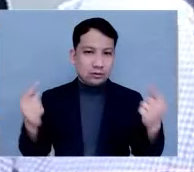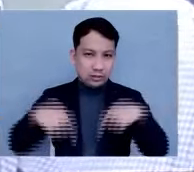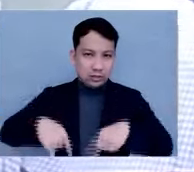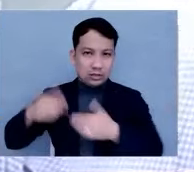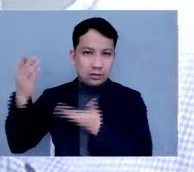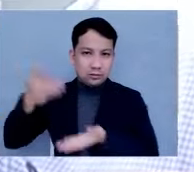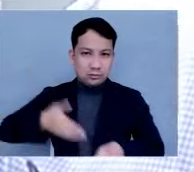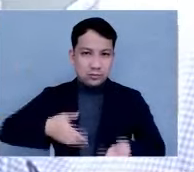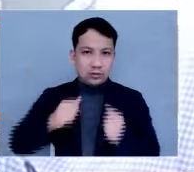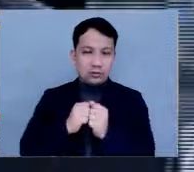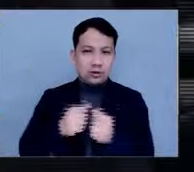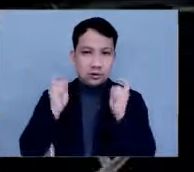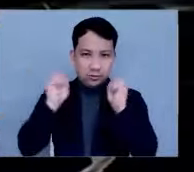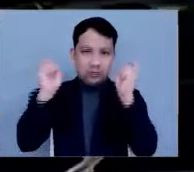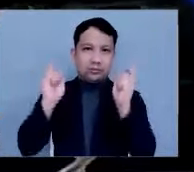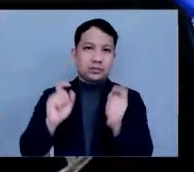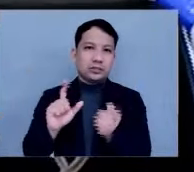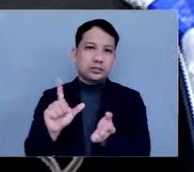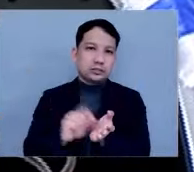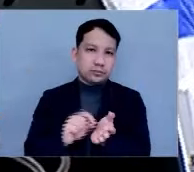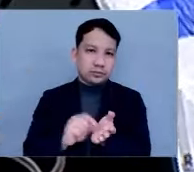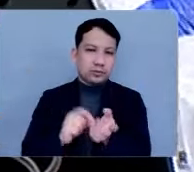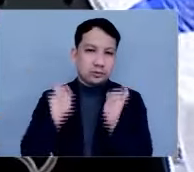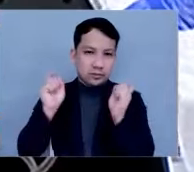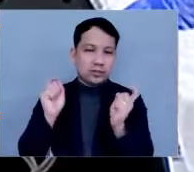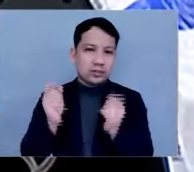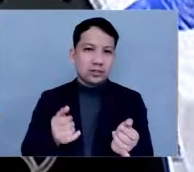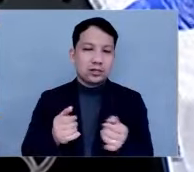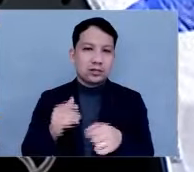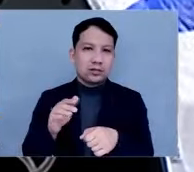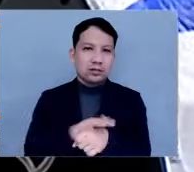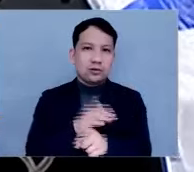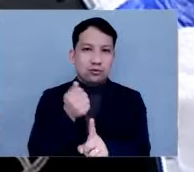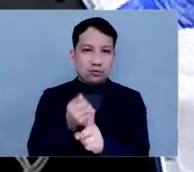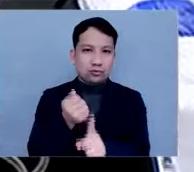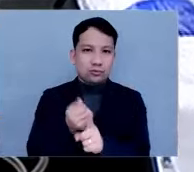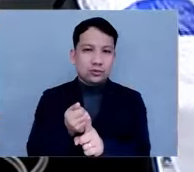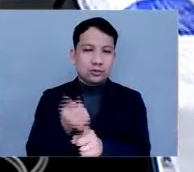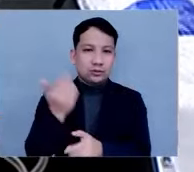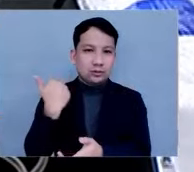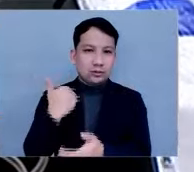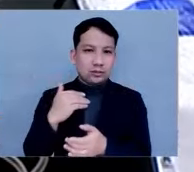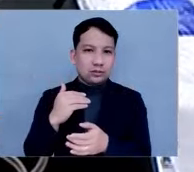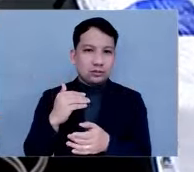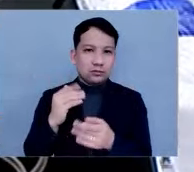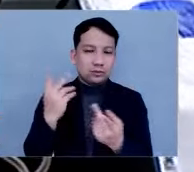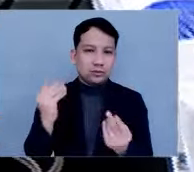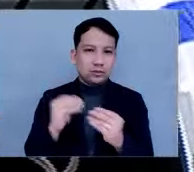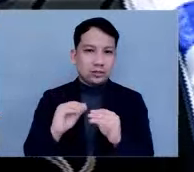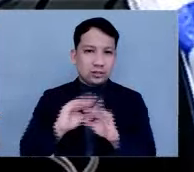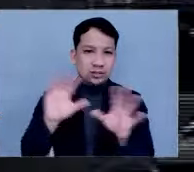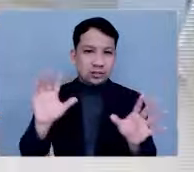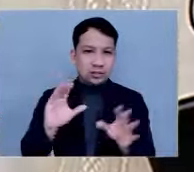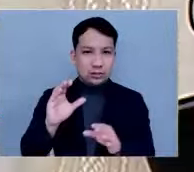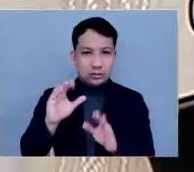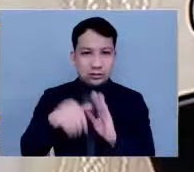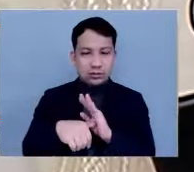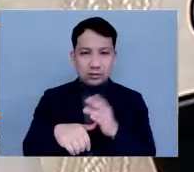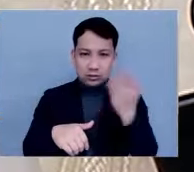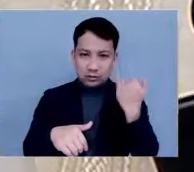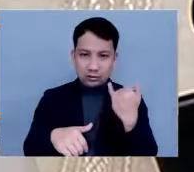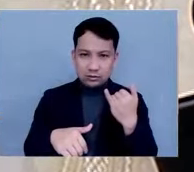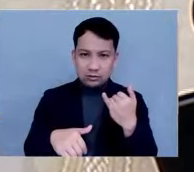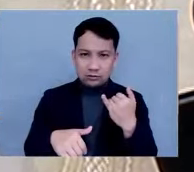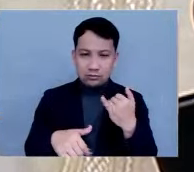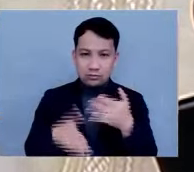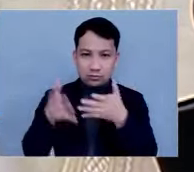para mapabilis yung installation. Fully automated ang printing, kaya mabawasan din ang manpower. Pero paglilino ng COMELEC, hindi naman pwedeng